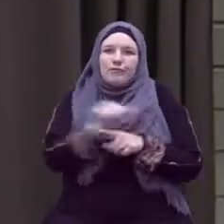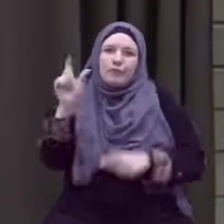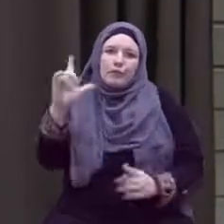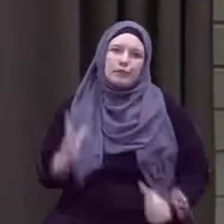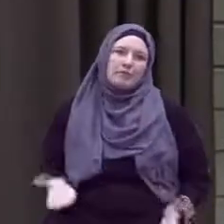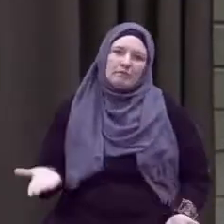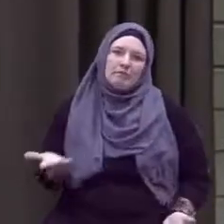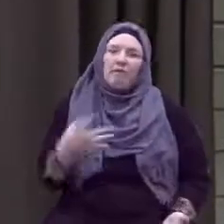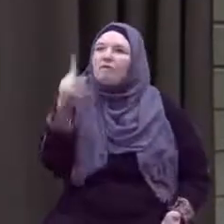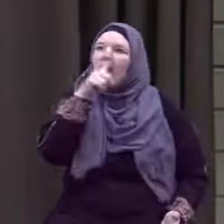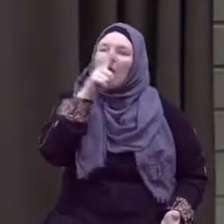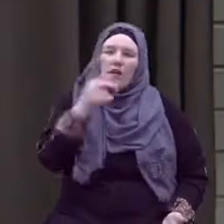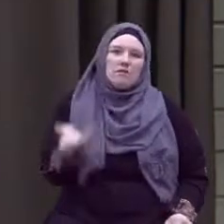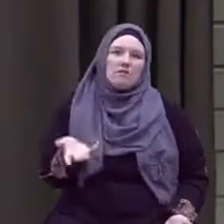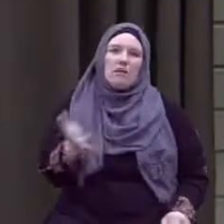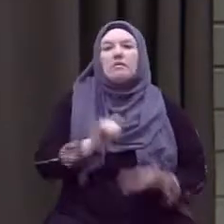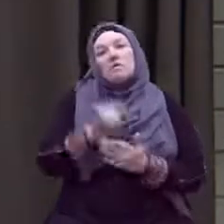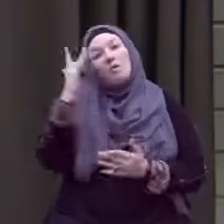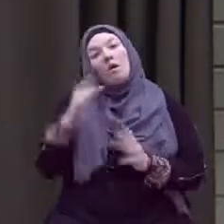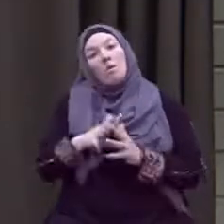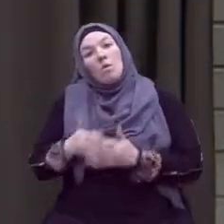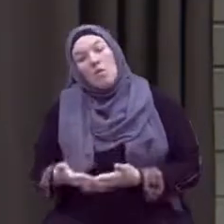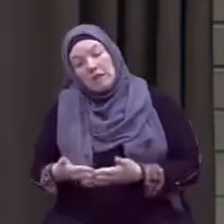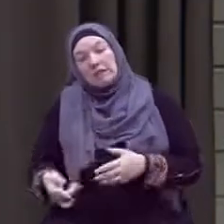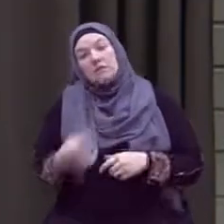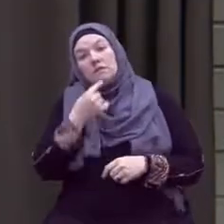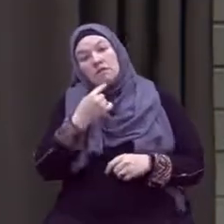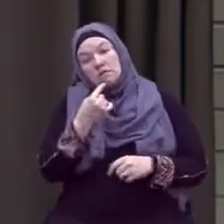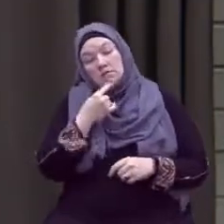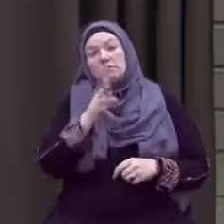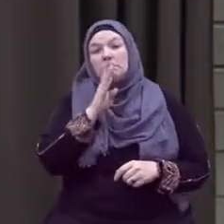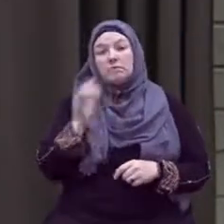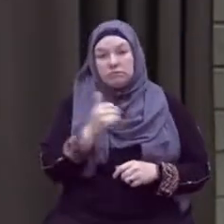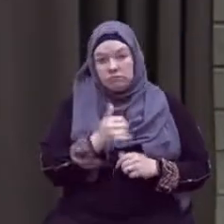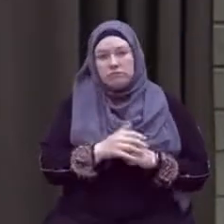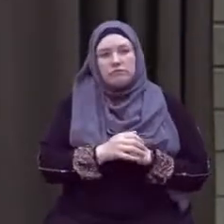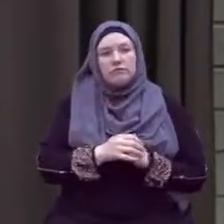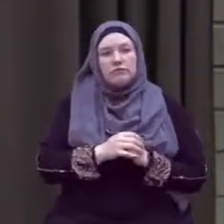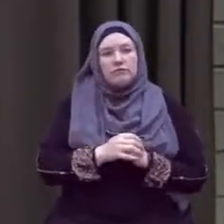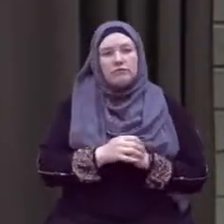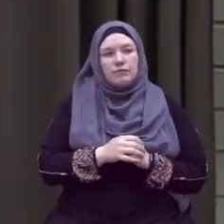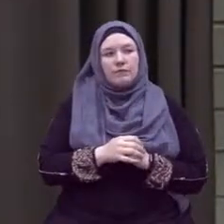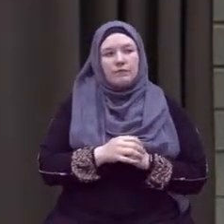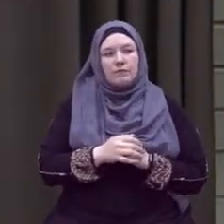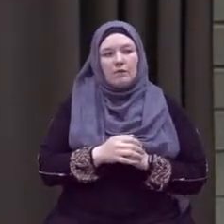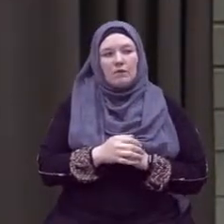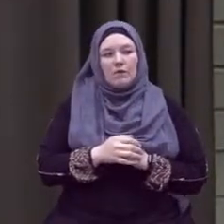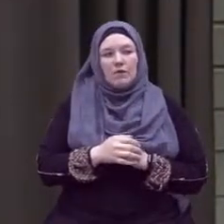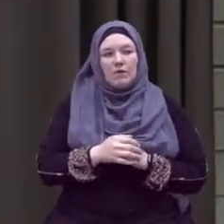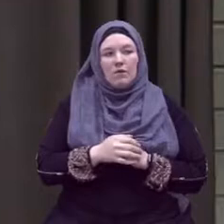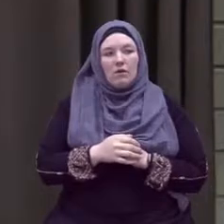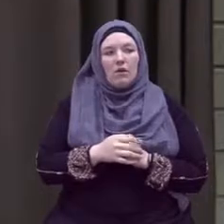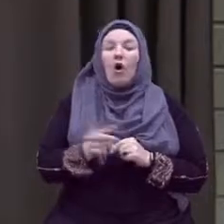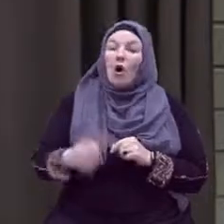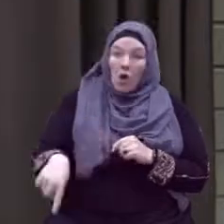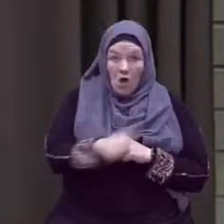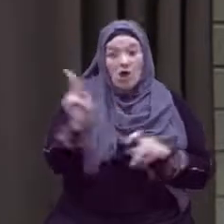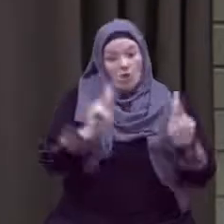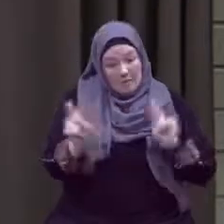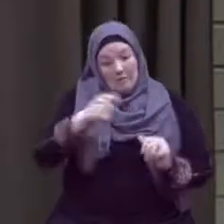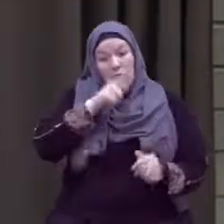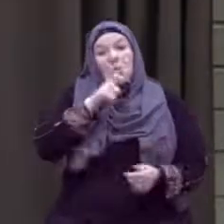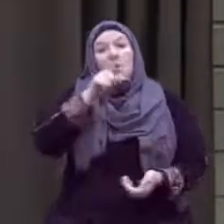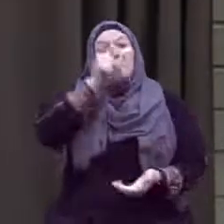And that's why the Quran clearly says, يَا أَيُّهَا الَّذِينَ آمَنُوا آمِنُوا. O you who